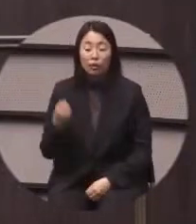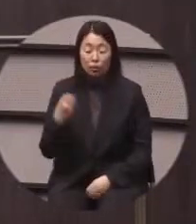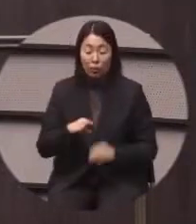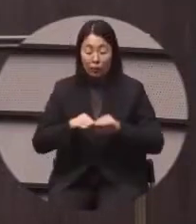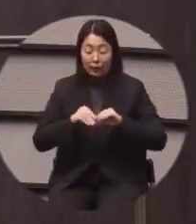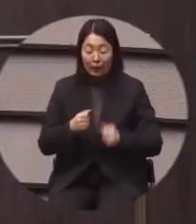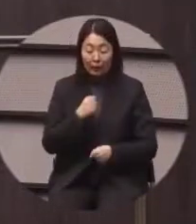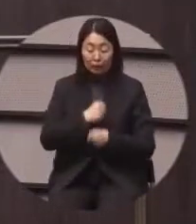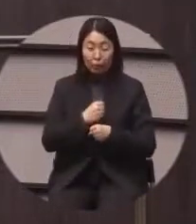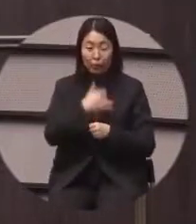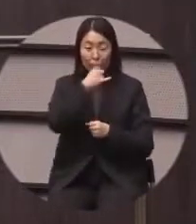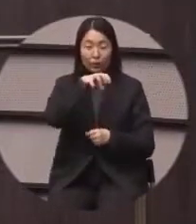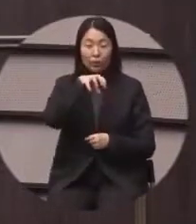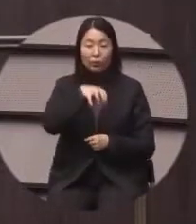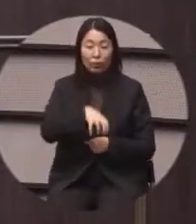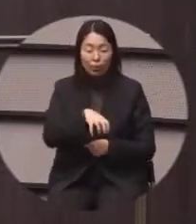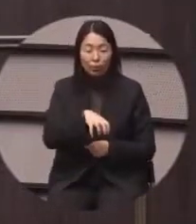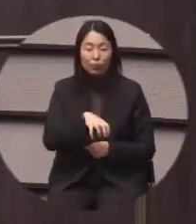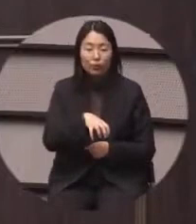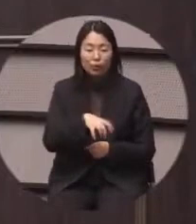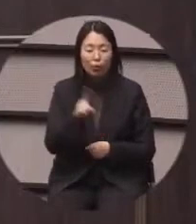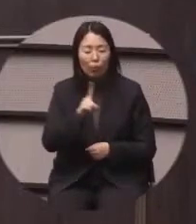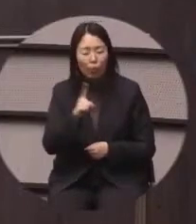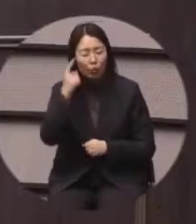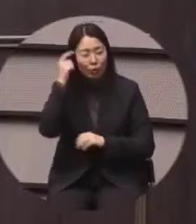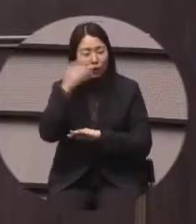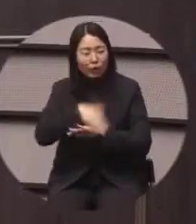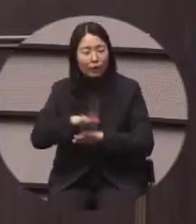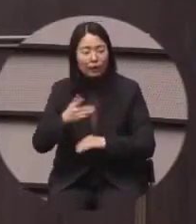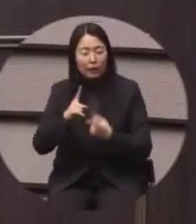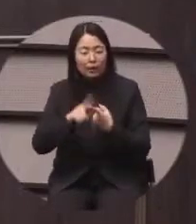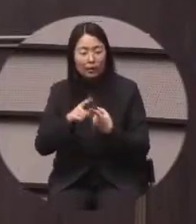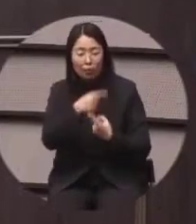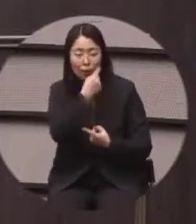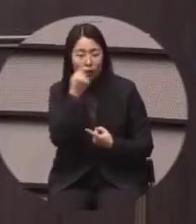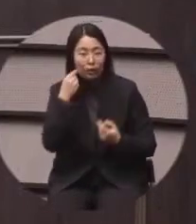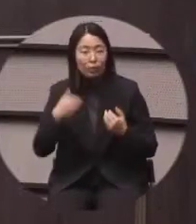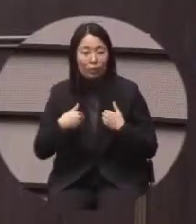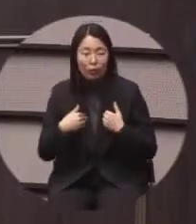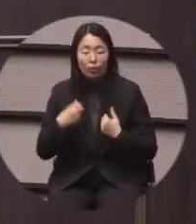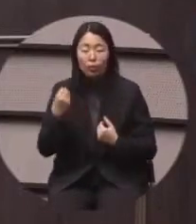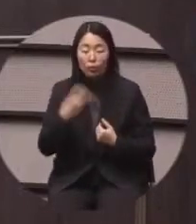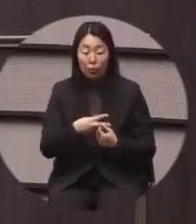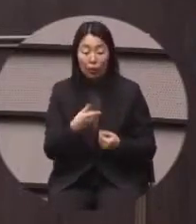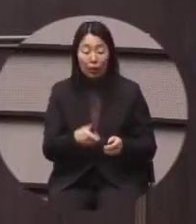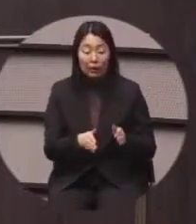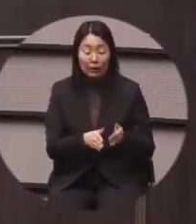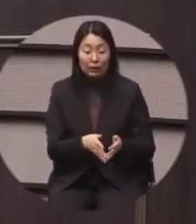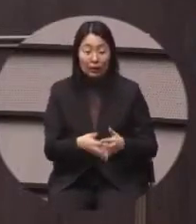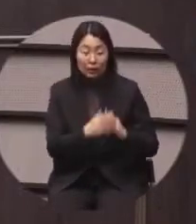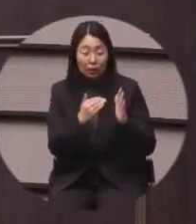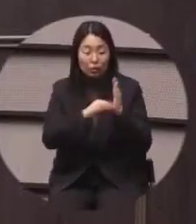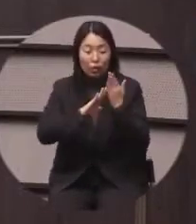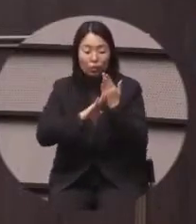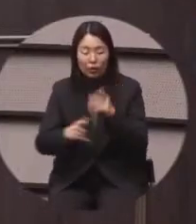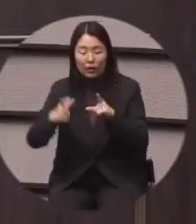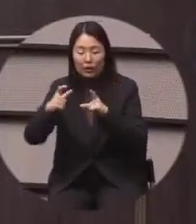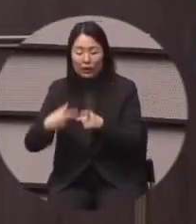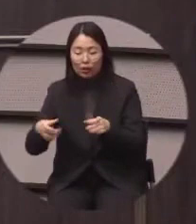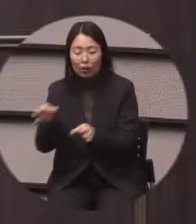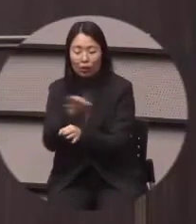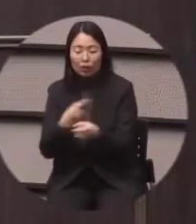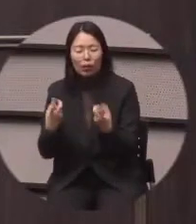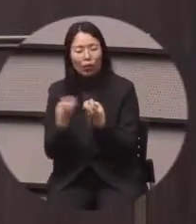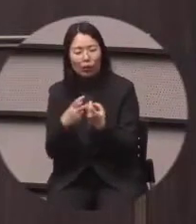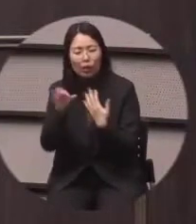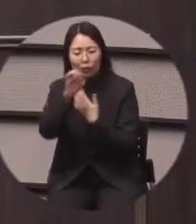시유지의 잠재적 활용 방안 검토와 함께 시유지를 이용한 지역경제 활성화 방안이 있는지 시장님의 의견을 답해